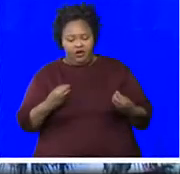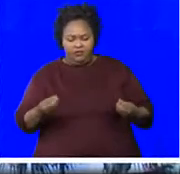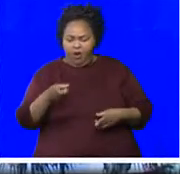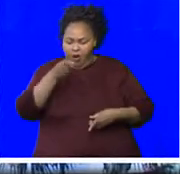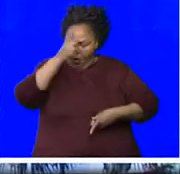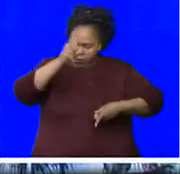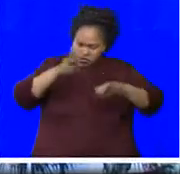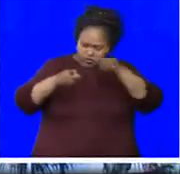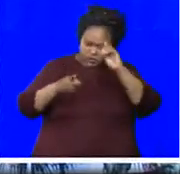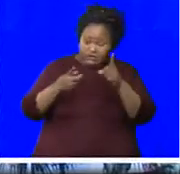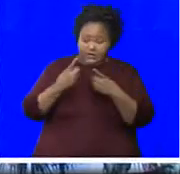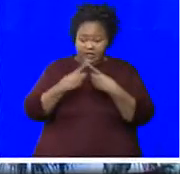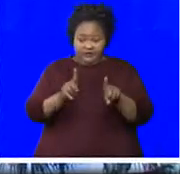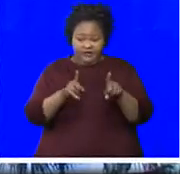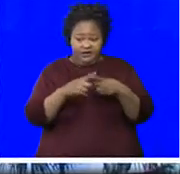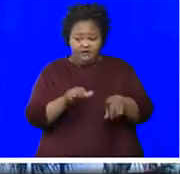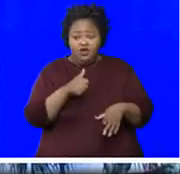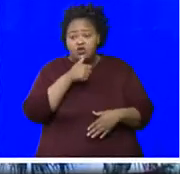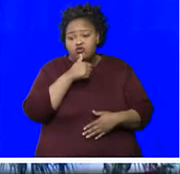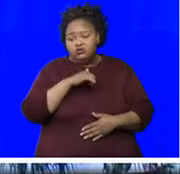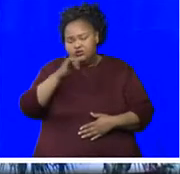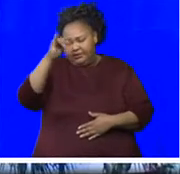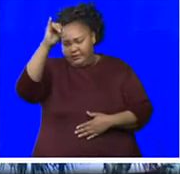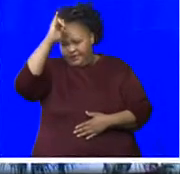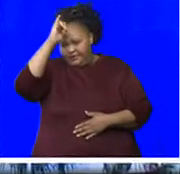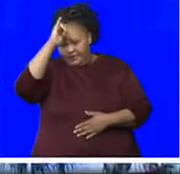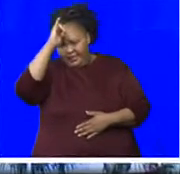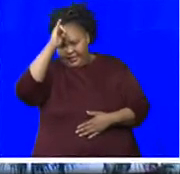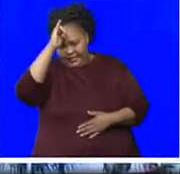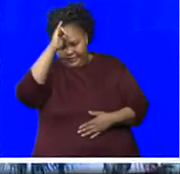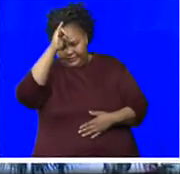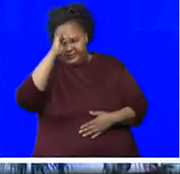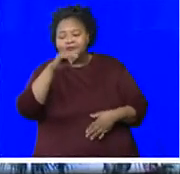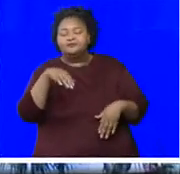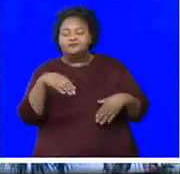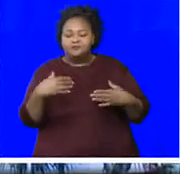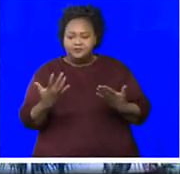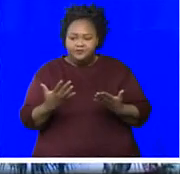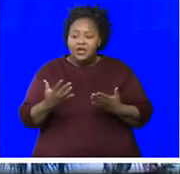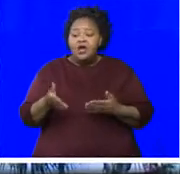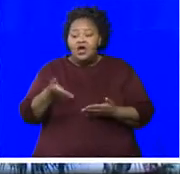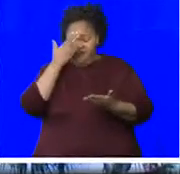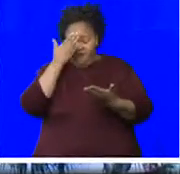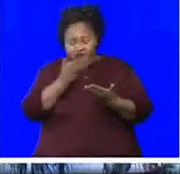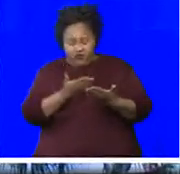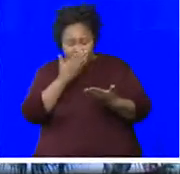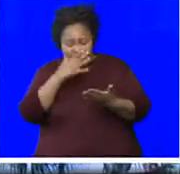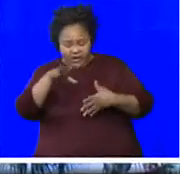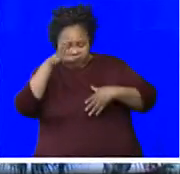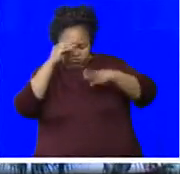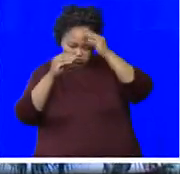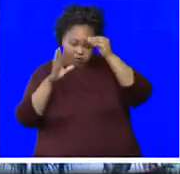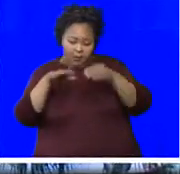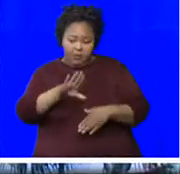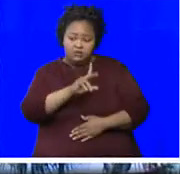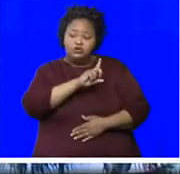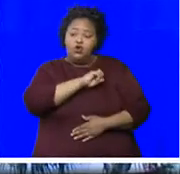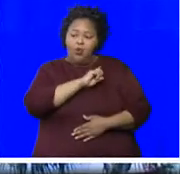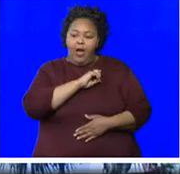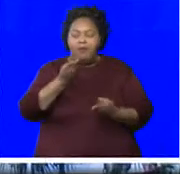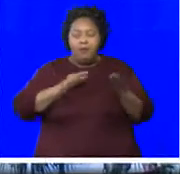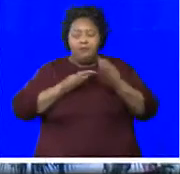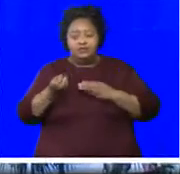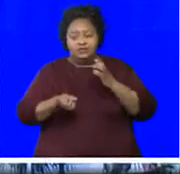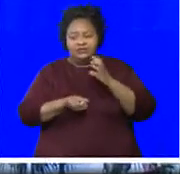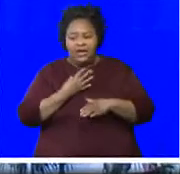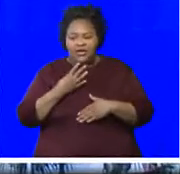akhicide akhone ukutiphilisa hayi kuhamba afuna umsebenzi soke ke kubuka le dot inshwana leto nje ukuthi sisabuka imfundo yethu